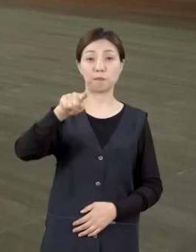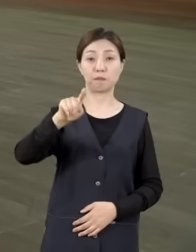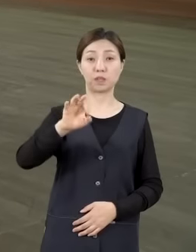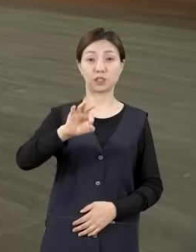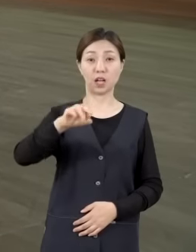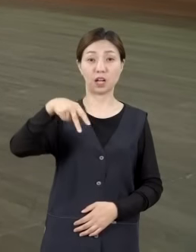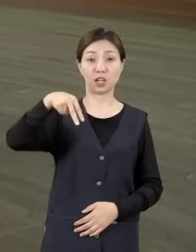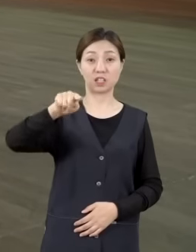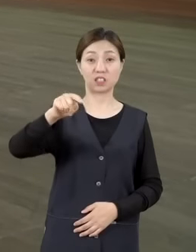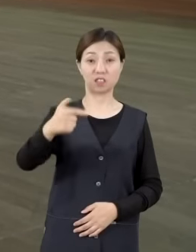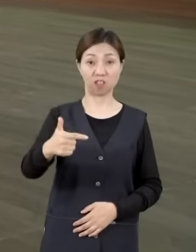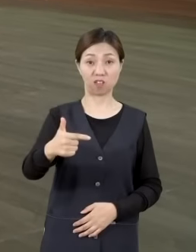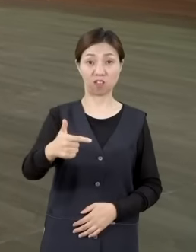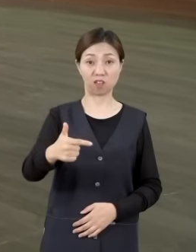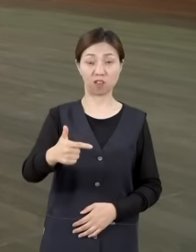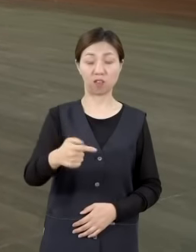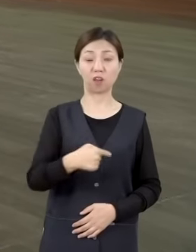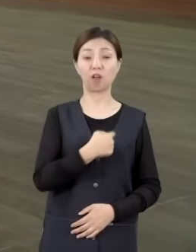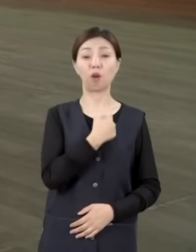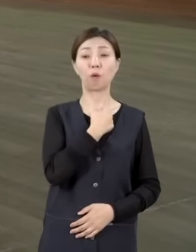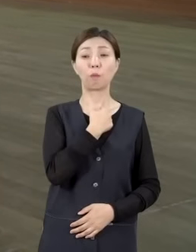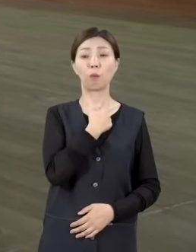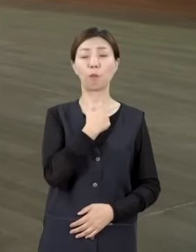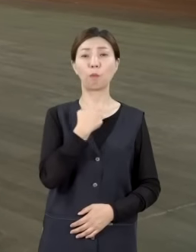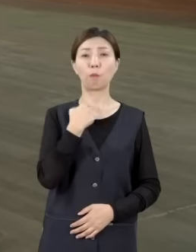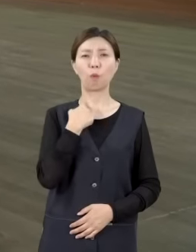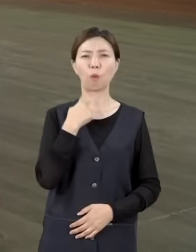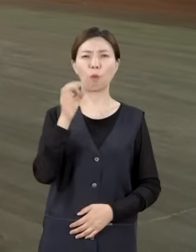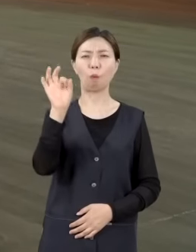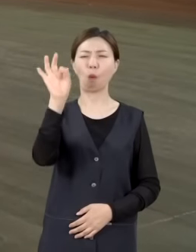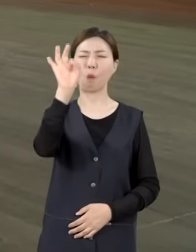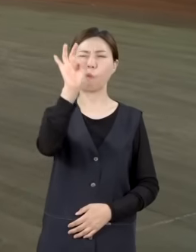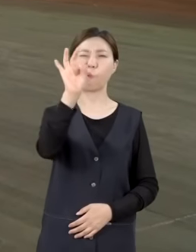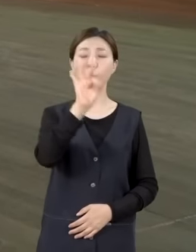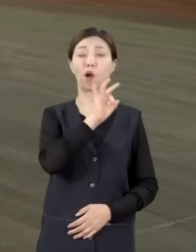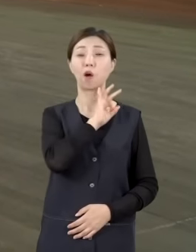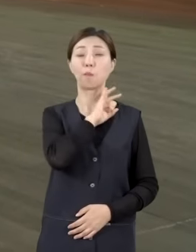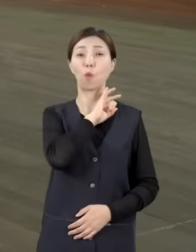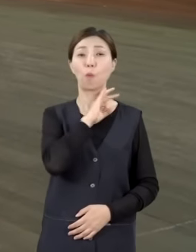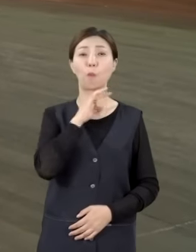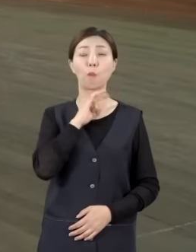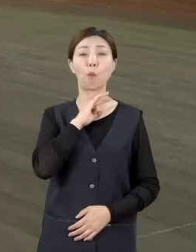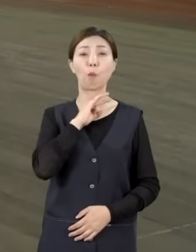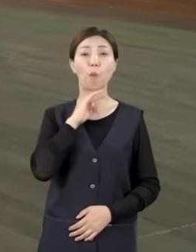내려앉았습니다 갑상성 결절 두 군데가 있다는